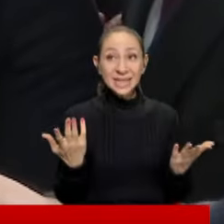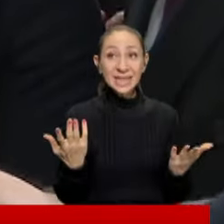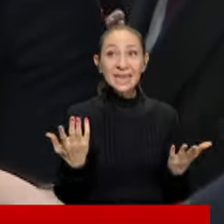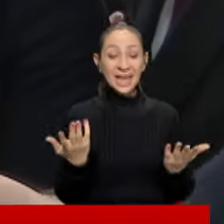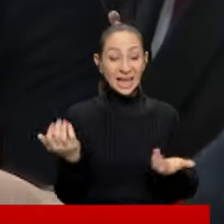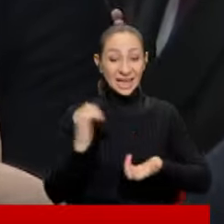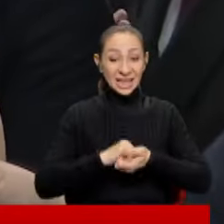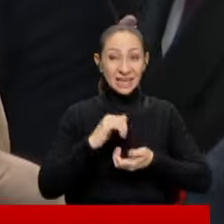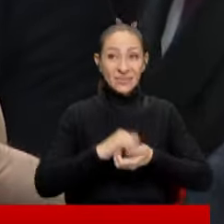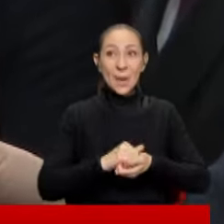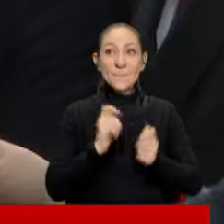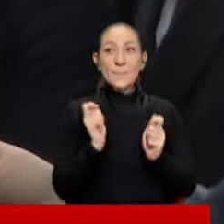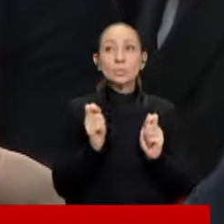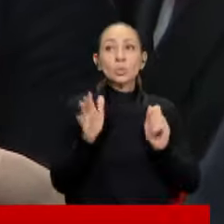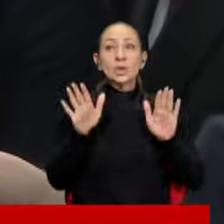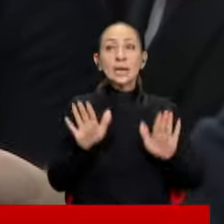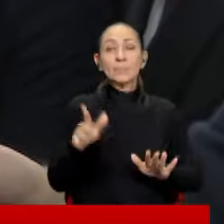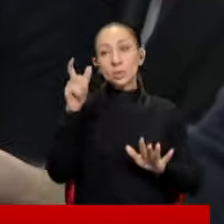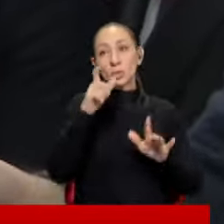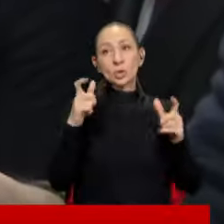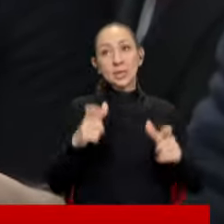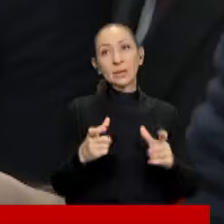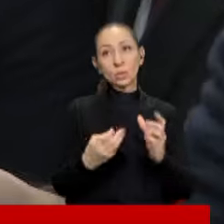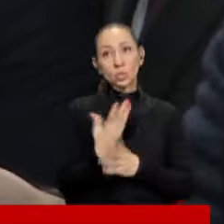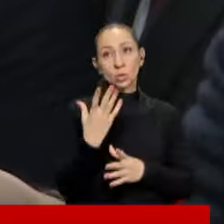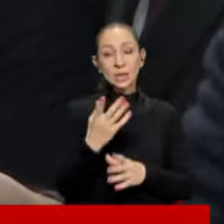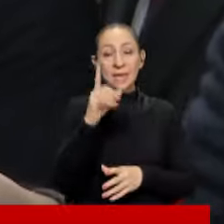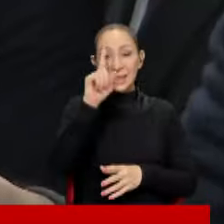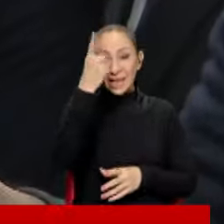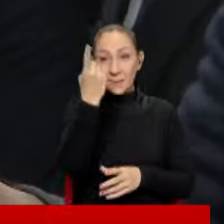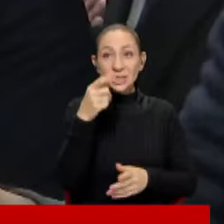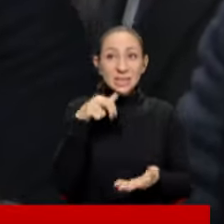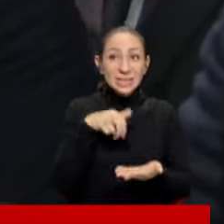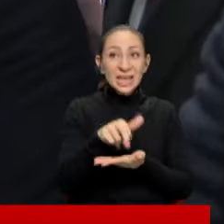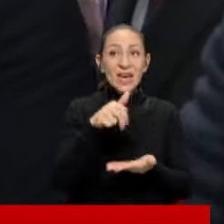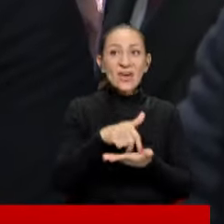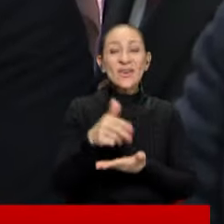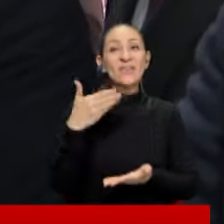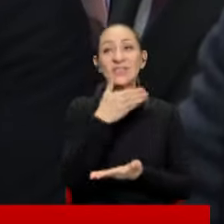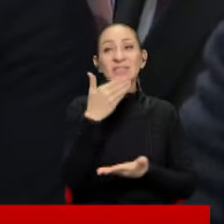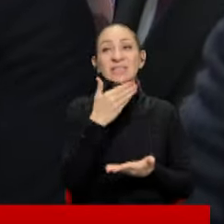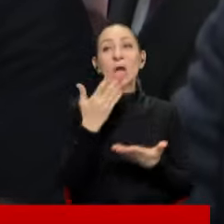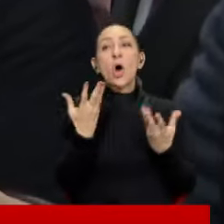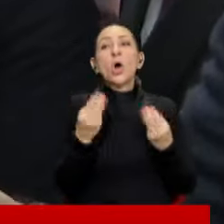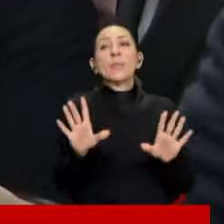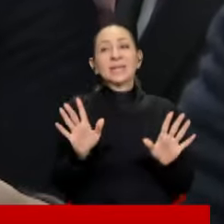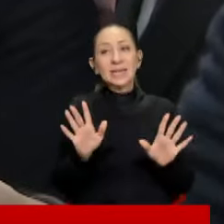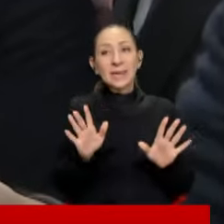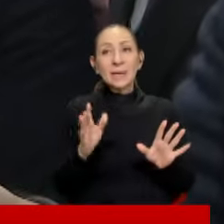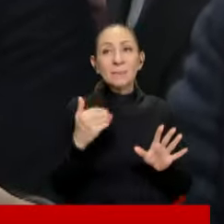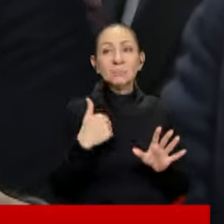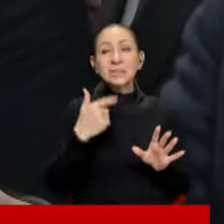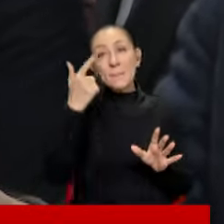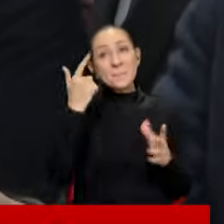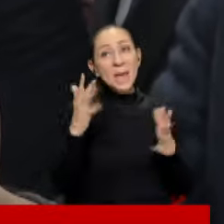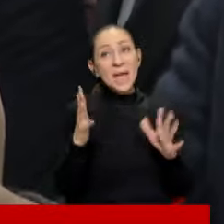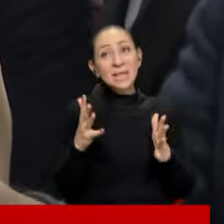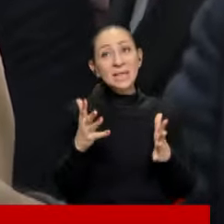yani ittifaklara mahkum edilmiş bir Türkiye'de kurulduk. Tek başına gitme fırsatını yakalayamadık. Biz de